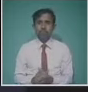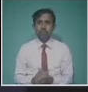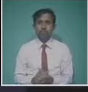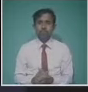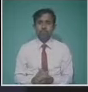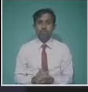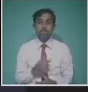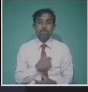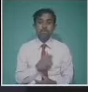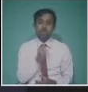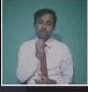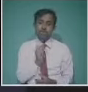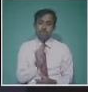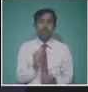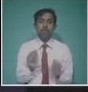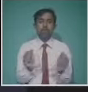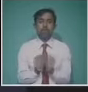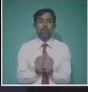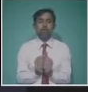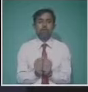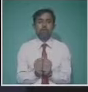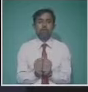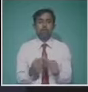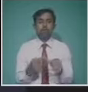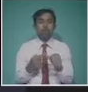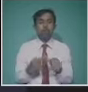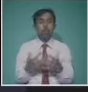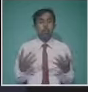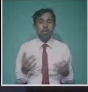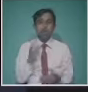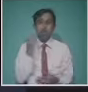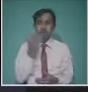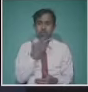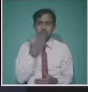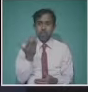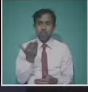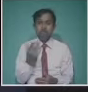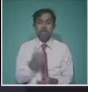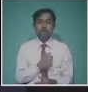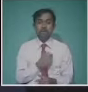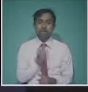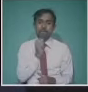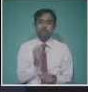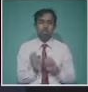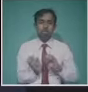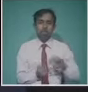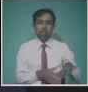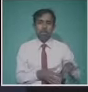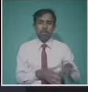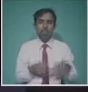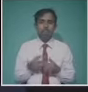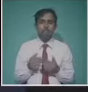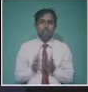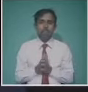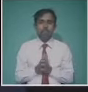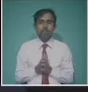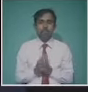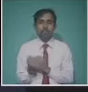හෘද සාක්ෂියට එකඟව වැඩ කරනවා මම දැන් මේ ප්‍රශ්නවලට උත්තර ගොඩක් හොයන්න පුළුවන්. හැබැයි හෘද සාක්ෂිය පැත්තක තියලා තමන්ගේ